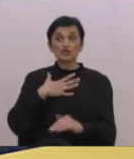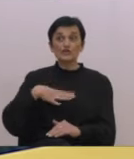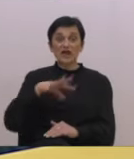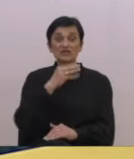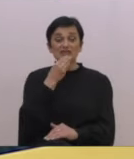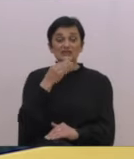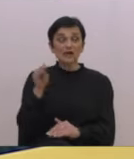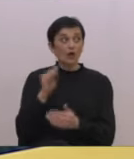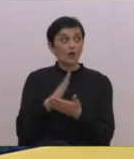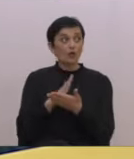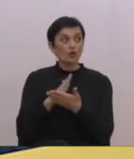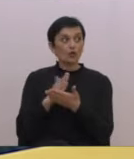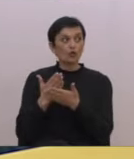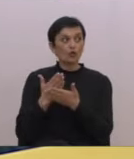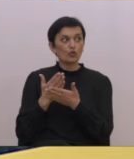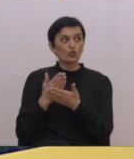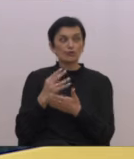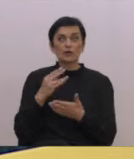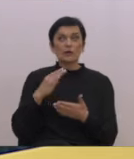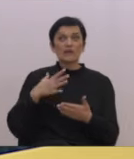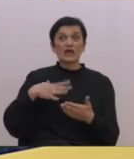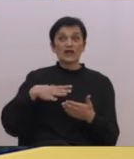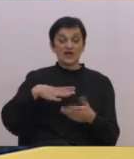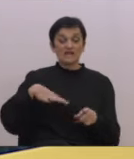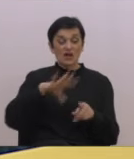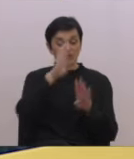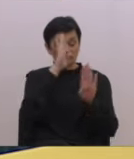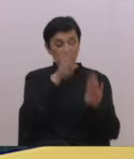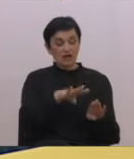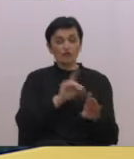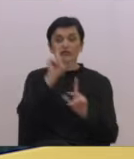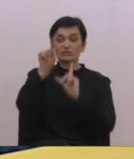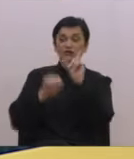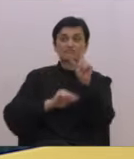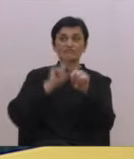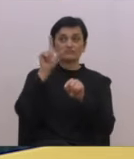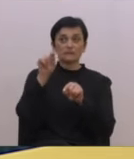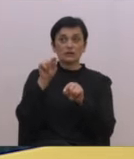საუკეთესო ნაწილს ამ ქვეყნის დატოვება უწევს.